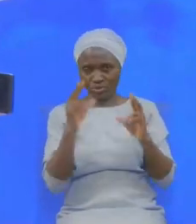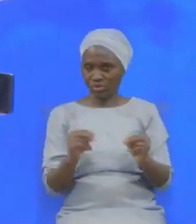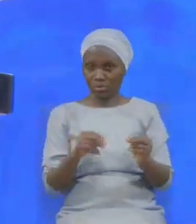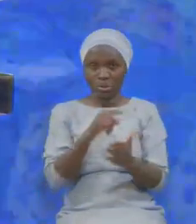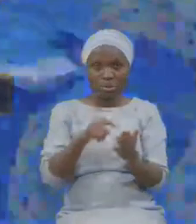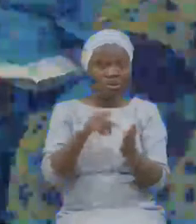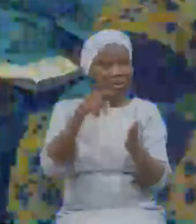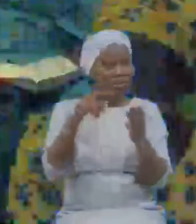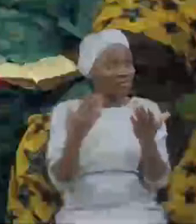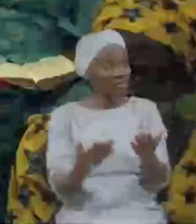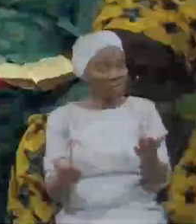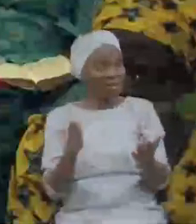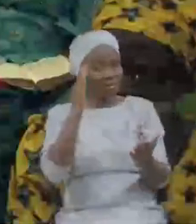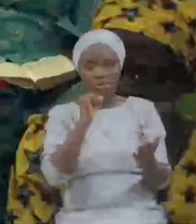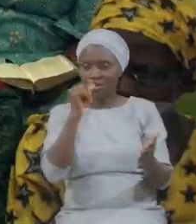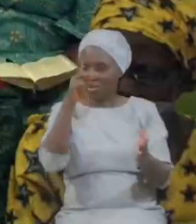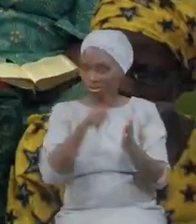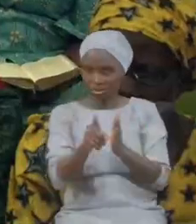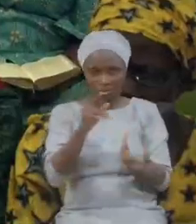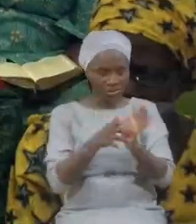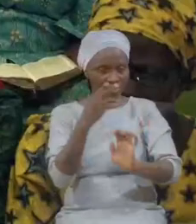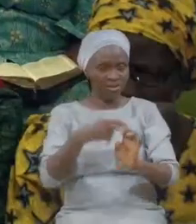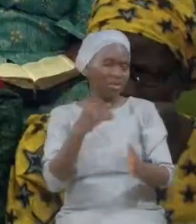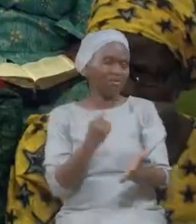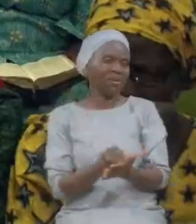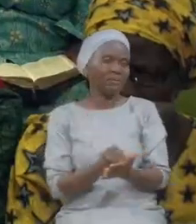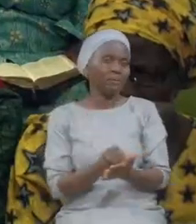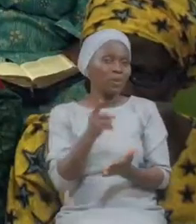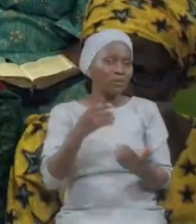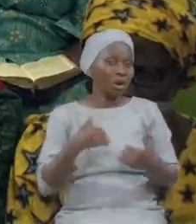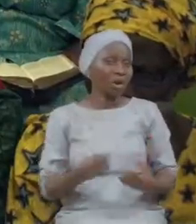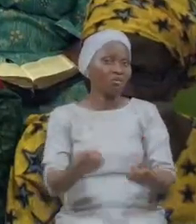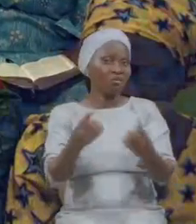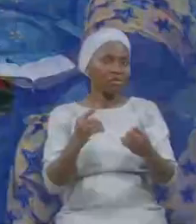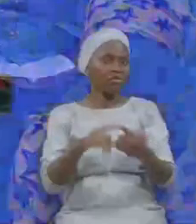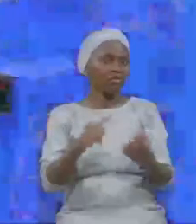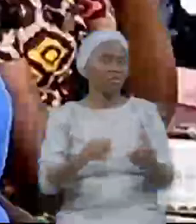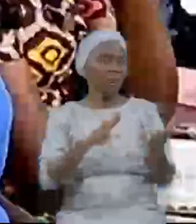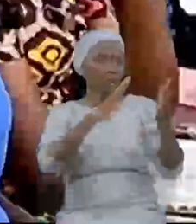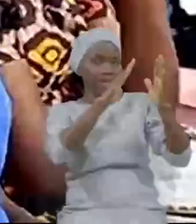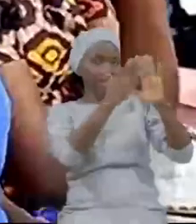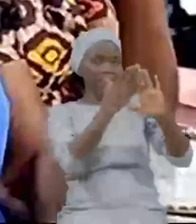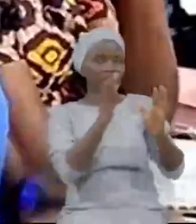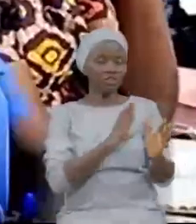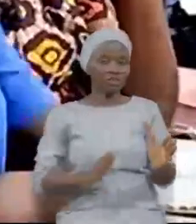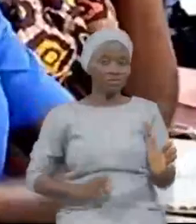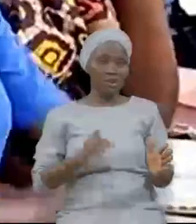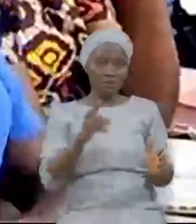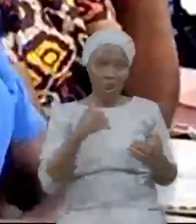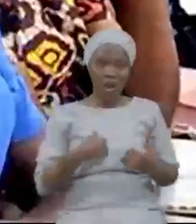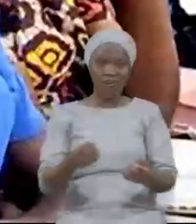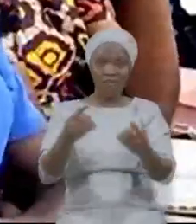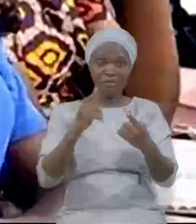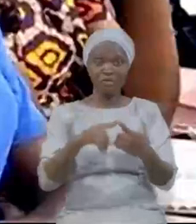tuer. Vous êtes venu en présence de Christ et vous êtes venu au pied du calvaire. Vous